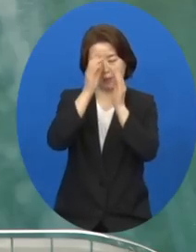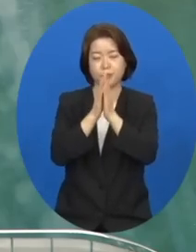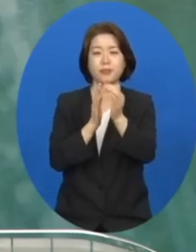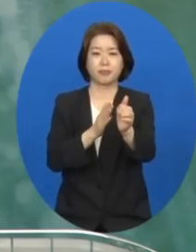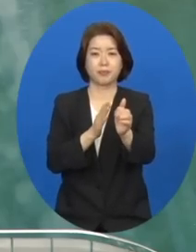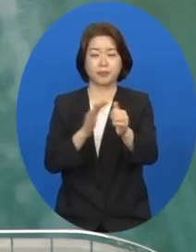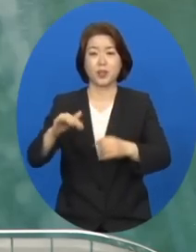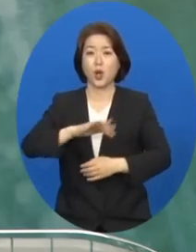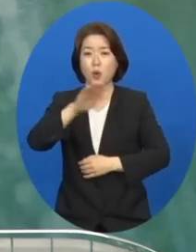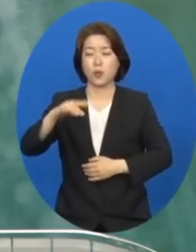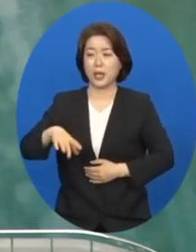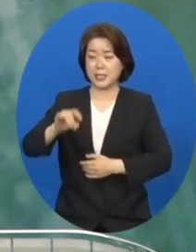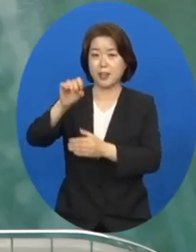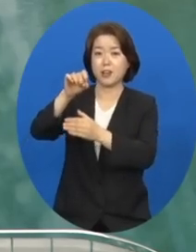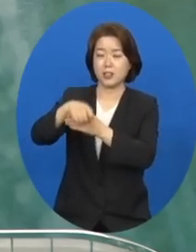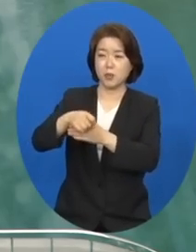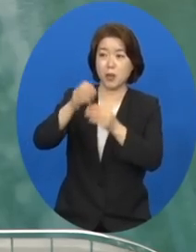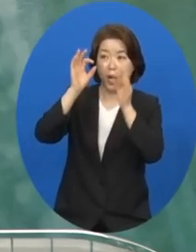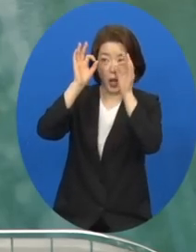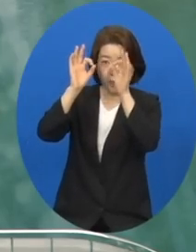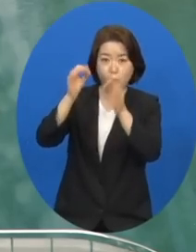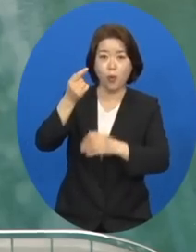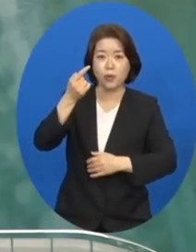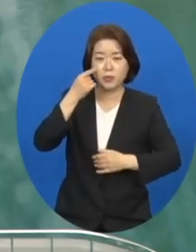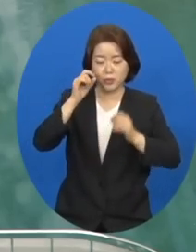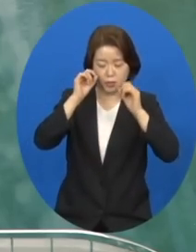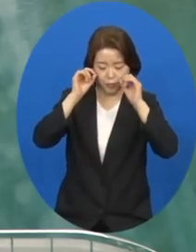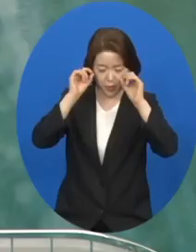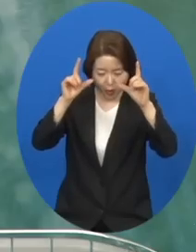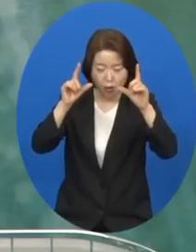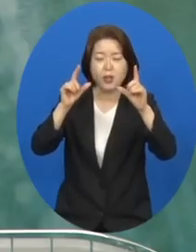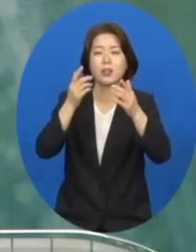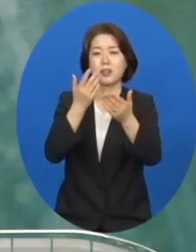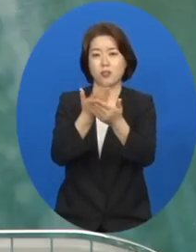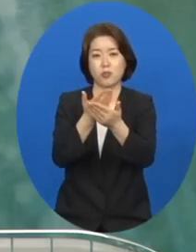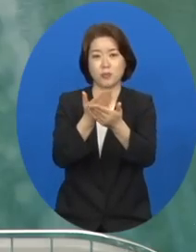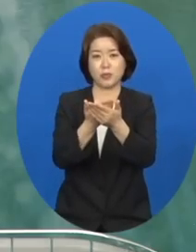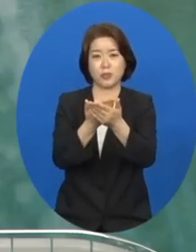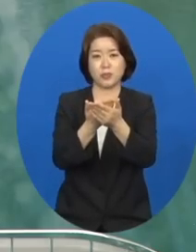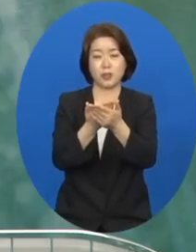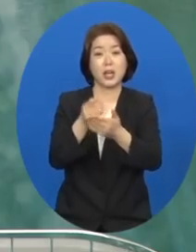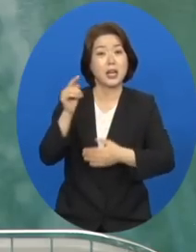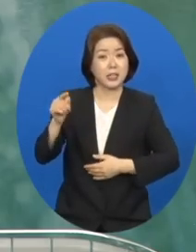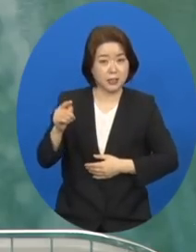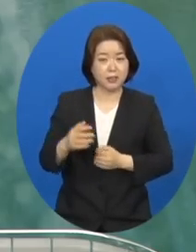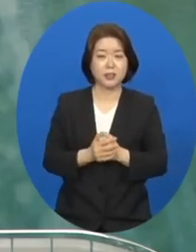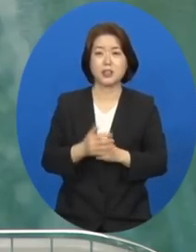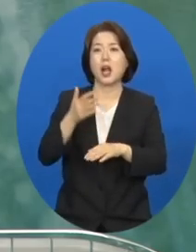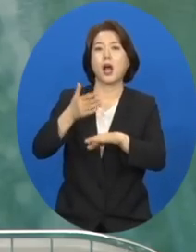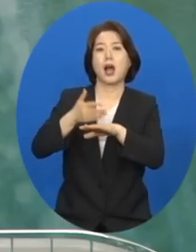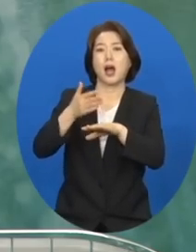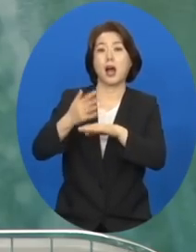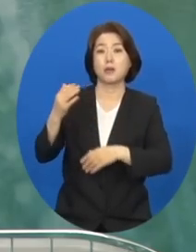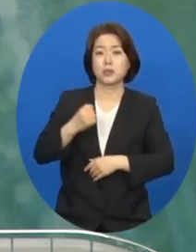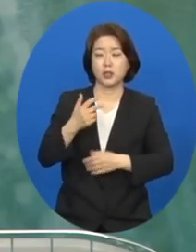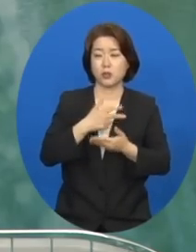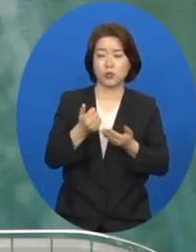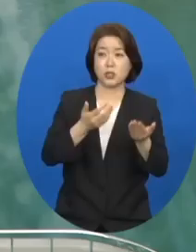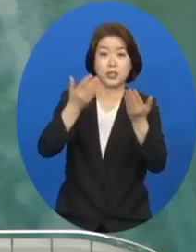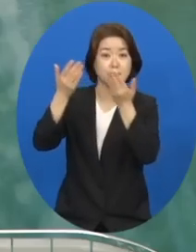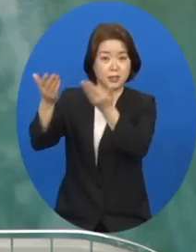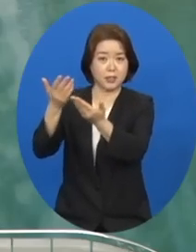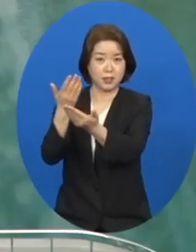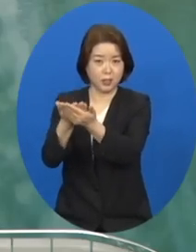첫 열매를 보는 눈이 활짝 열리게 해 주십시오 그래서 난 그것을 감사로 쥐게 올려 드리게 해